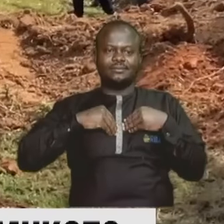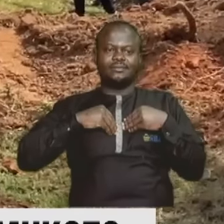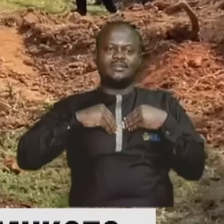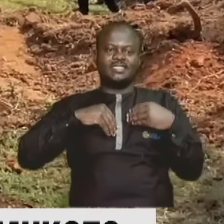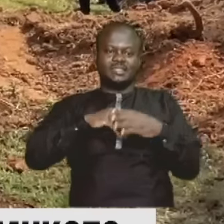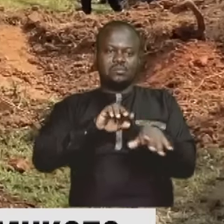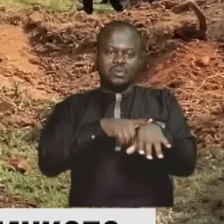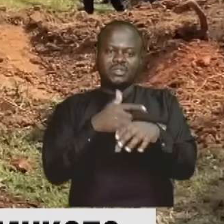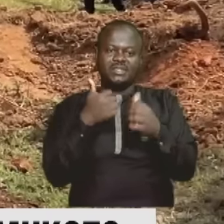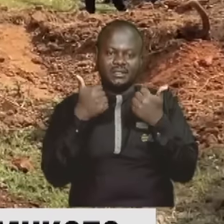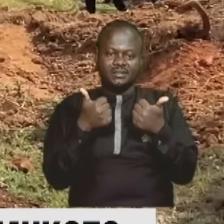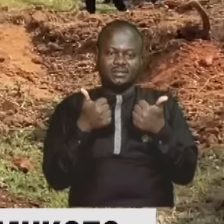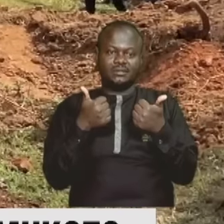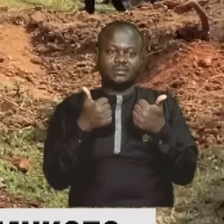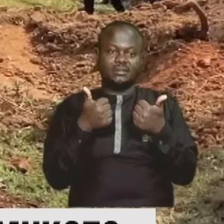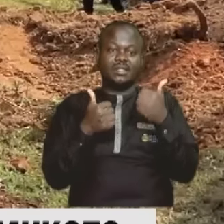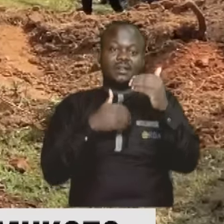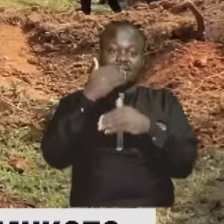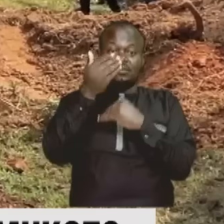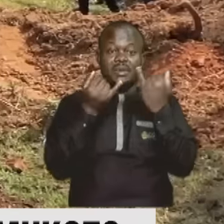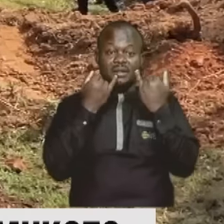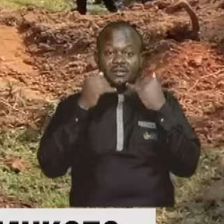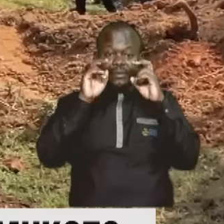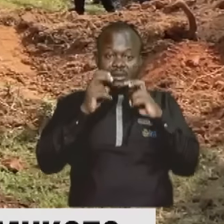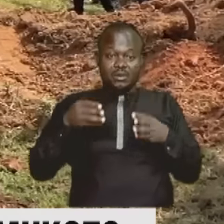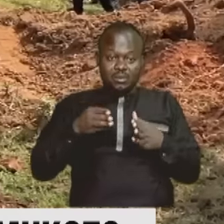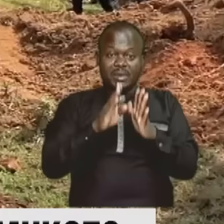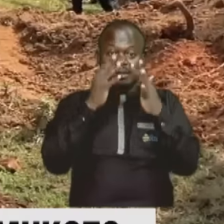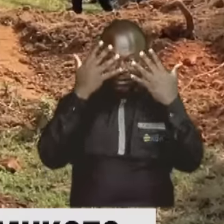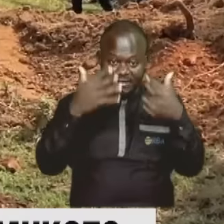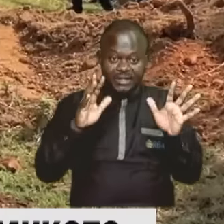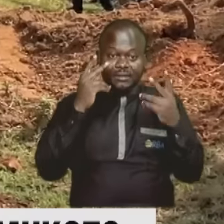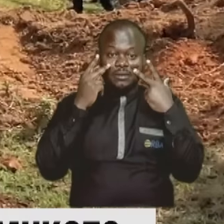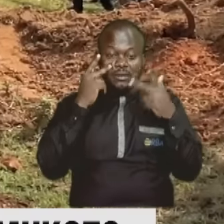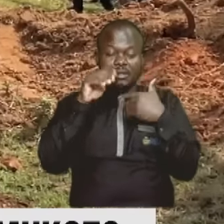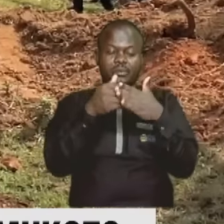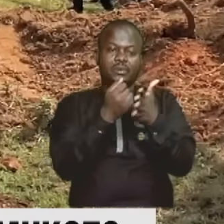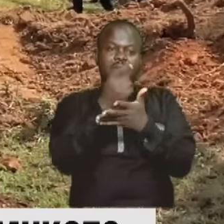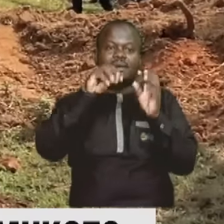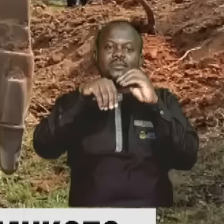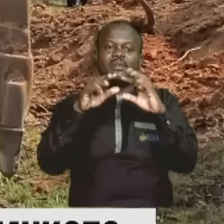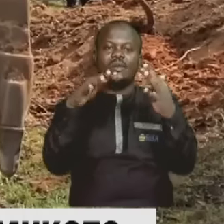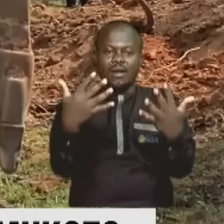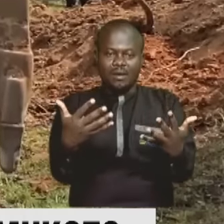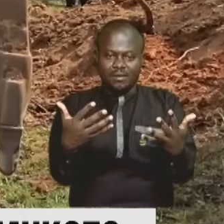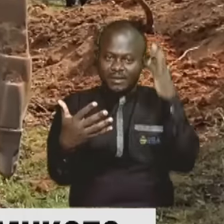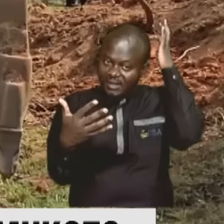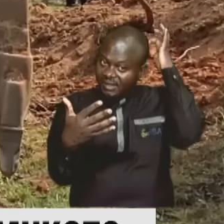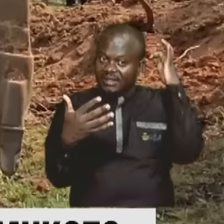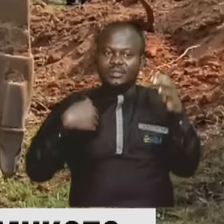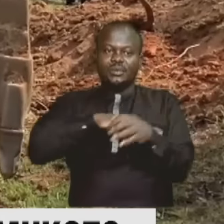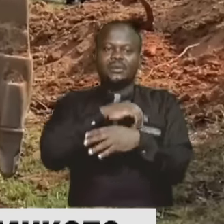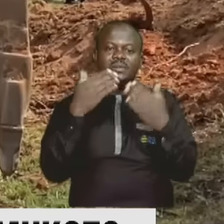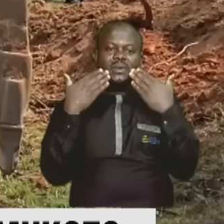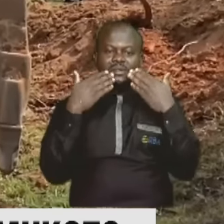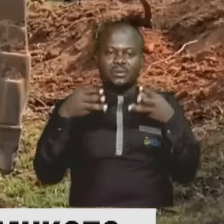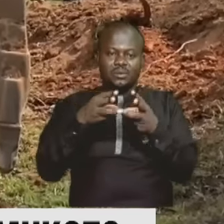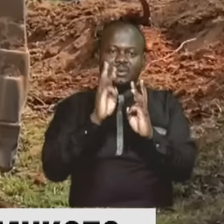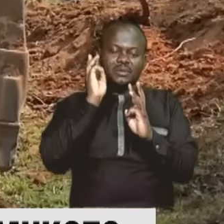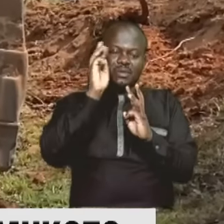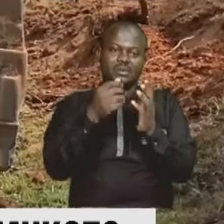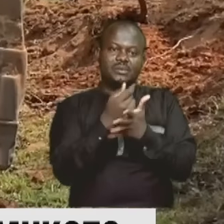gihe gikwiye aratubwira ati umuhanda ni mumara kubona muzawubyaza umusaruro umeze uti twabishimye cyane ku buryo tujye